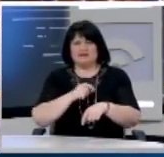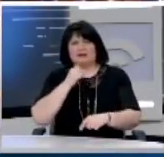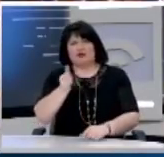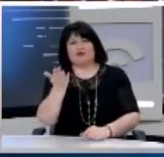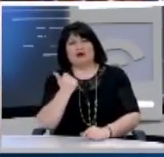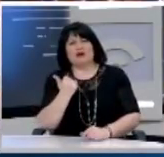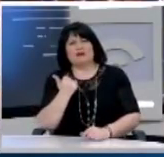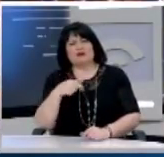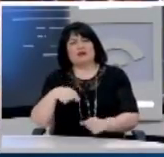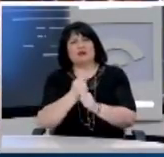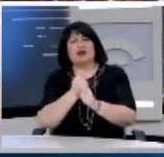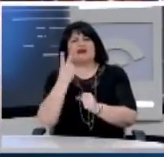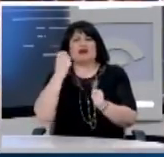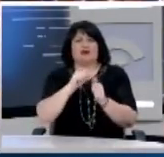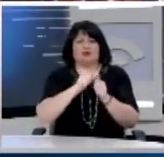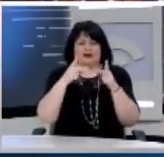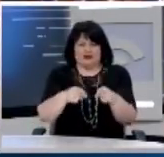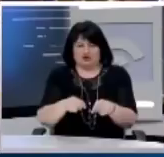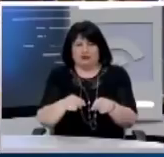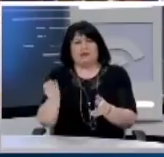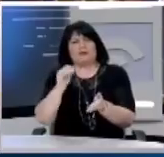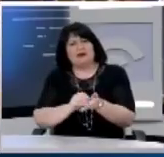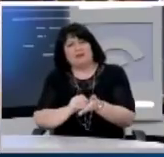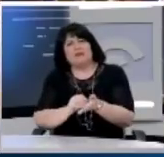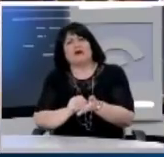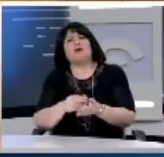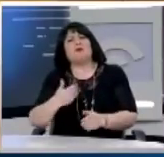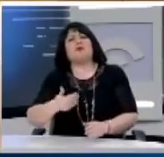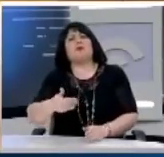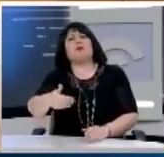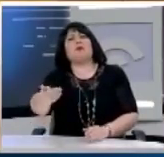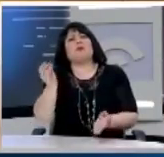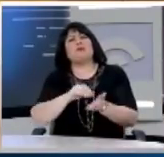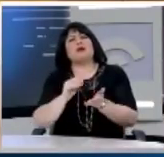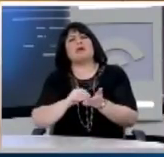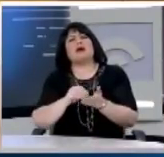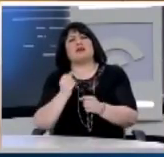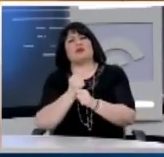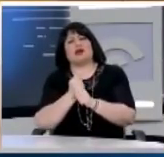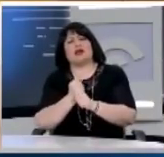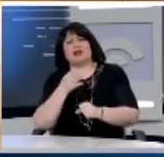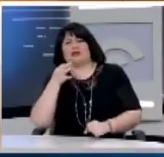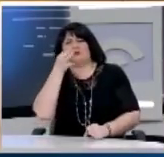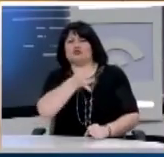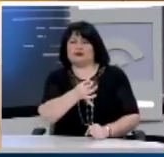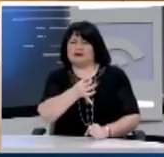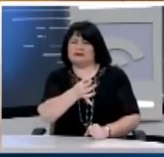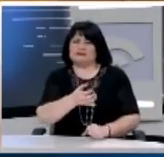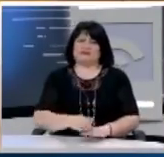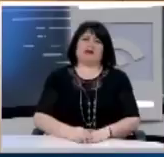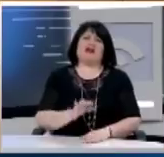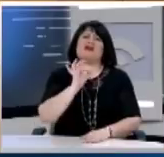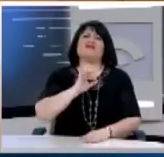μόνιμοι, δουλεύανε 2 μήνες, μετά δεν δουλεύανε και μετά δουλεύανε ξανά. Για τη ΦΠΑ στην